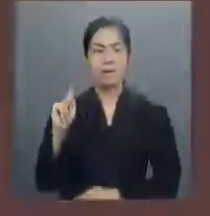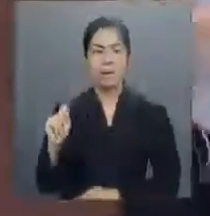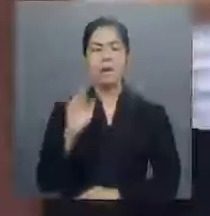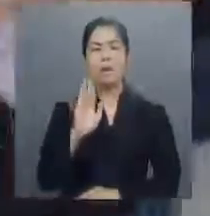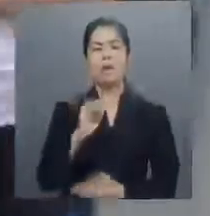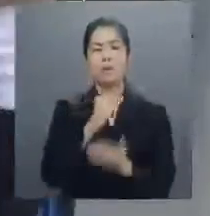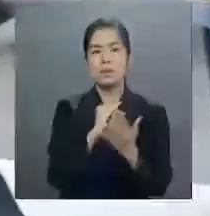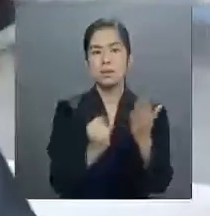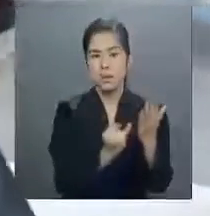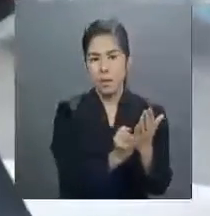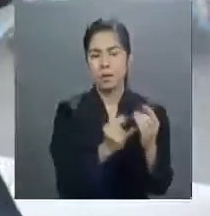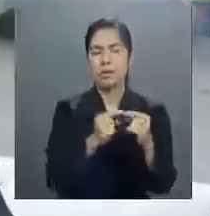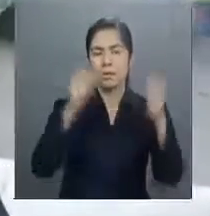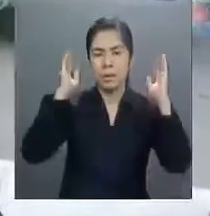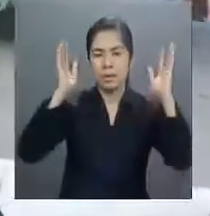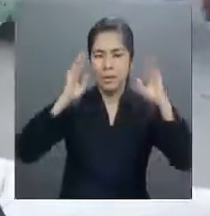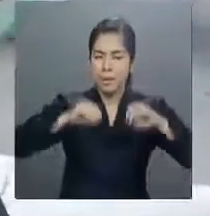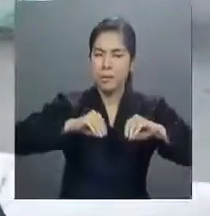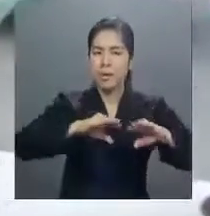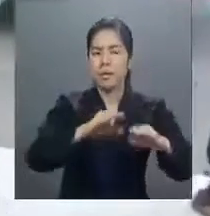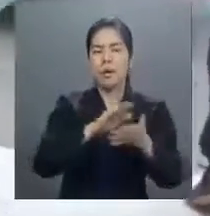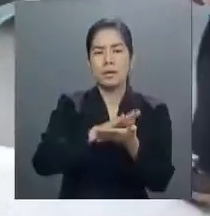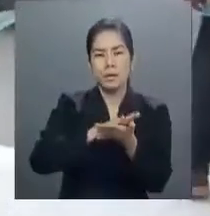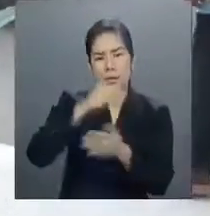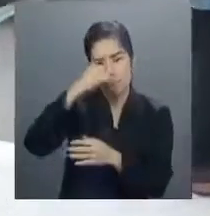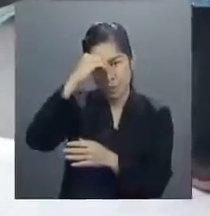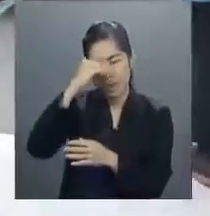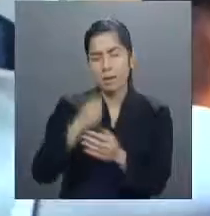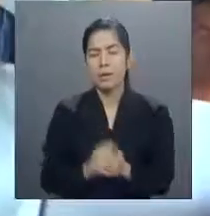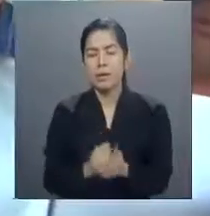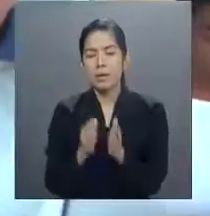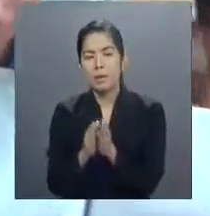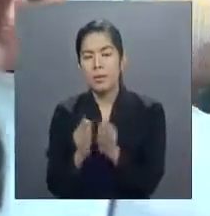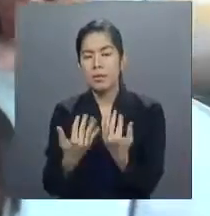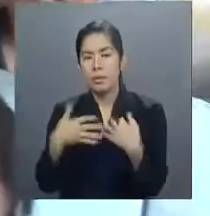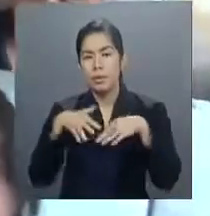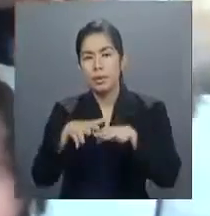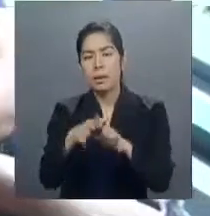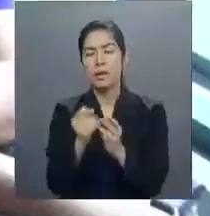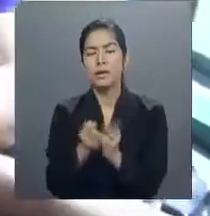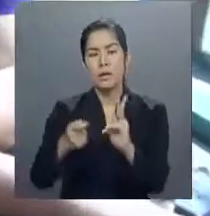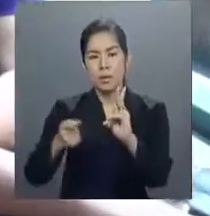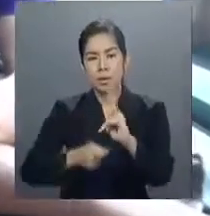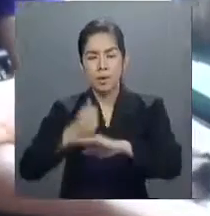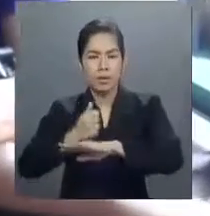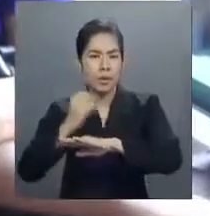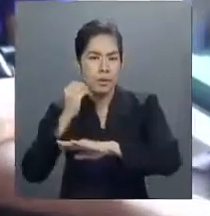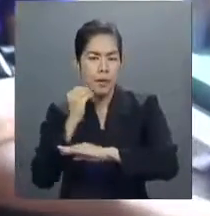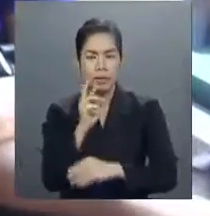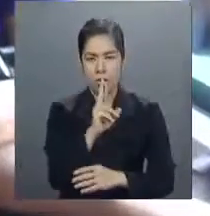เร่งประชาสัมพันธ์ตามโรงเรียนและชุมชนนะคะรวมทั้งประสานผู้นำท้องถิ่นเฝ้าระวังการฉีกทำลายเอกส